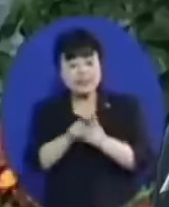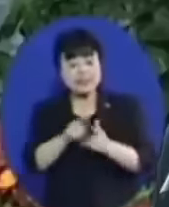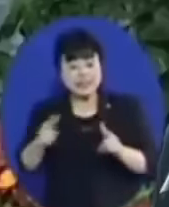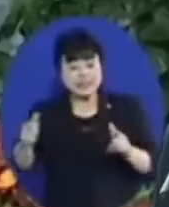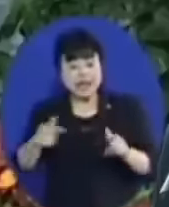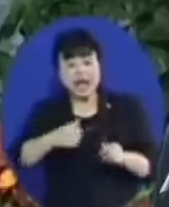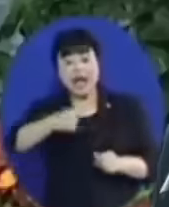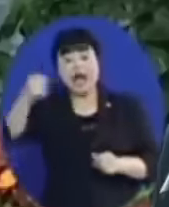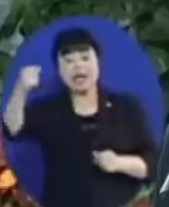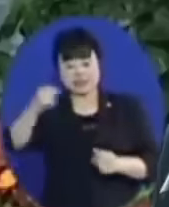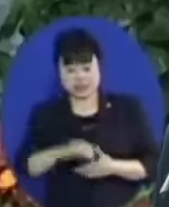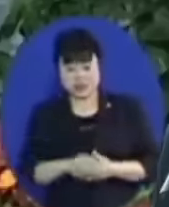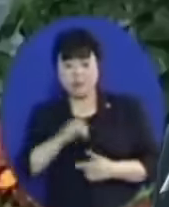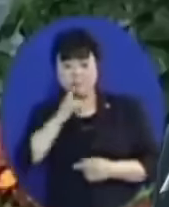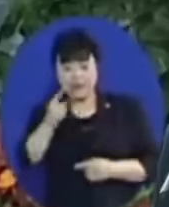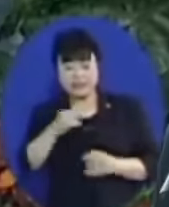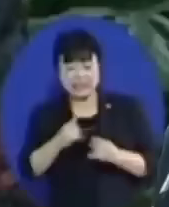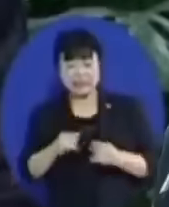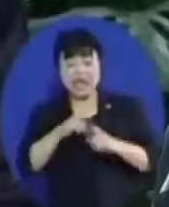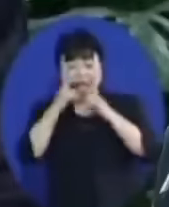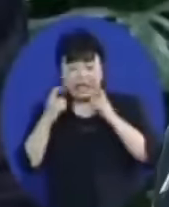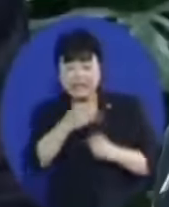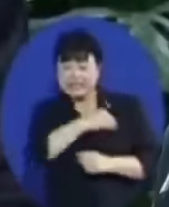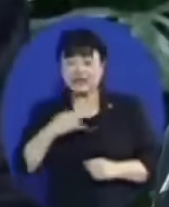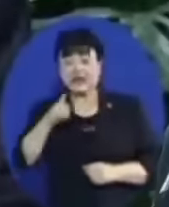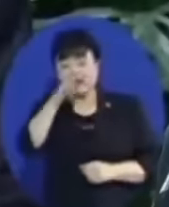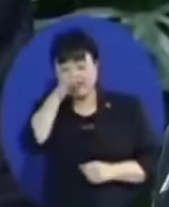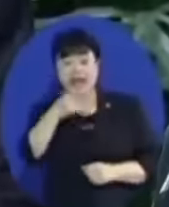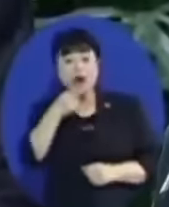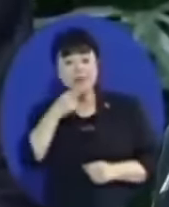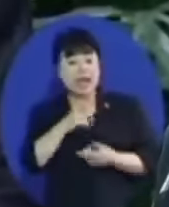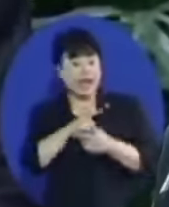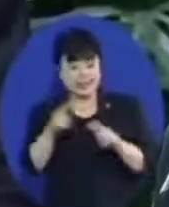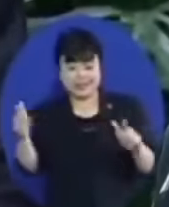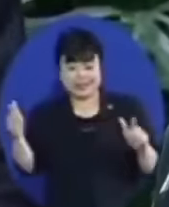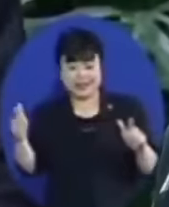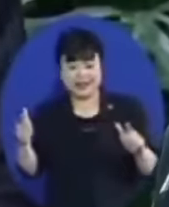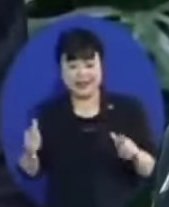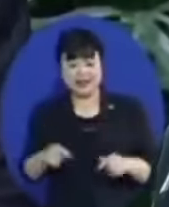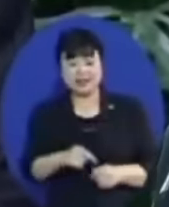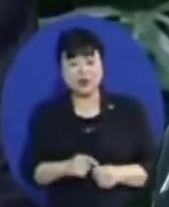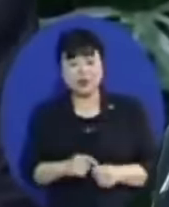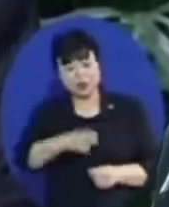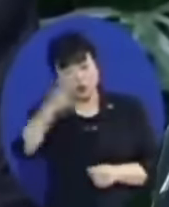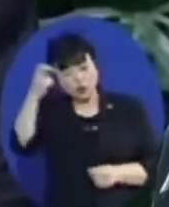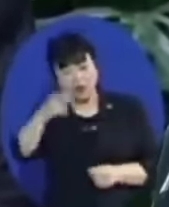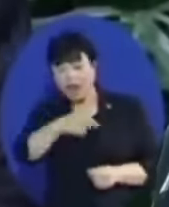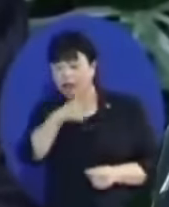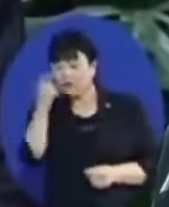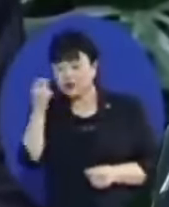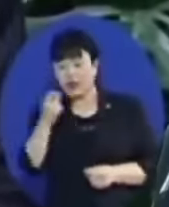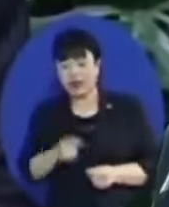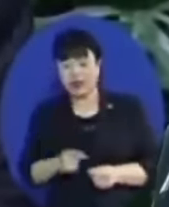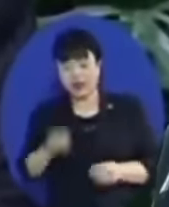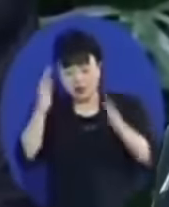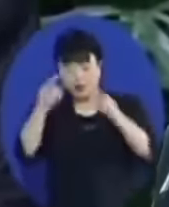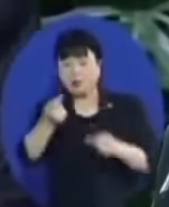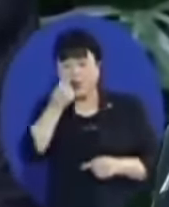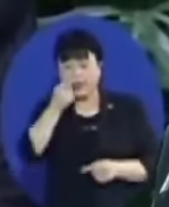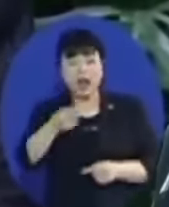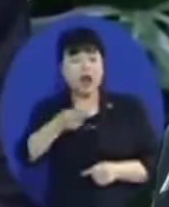믿느냐를 가지고 따지지 인간의 개인 자격을 따지지 않습니다. 네가 잘났느냐 못났느냐, 학위가 있느냐